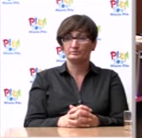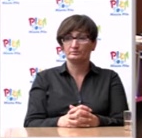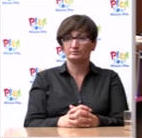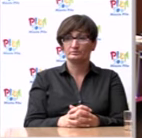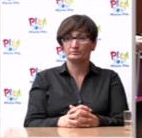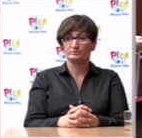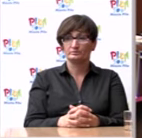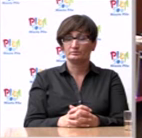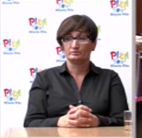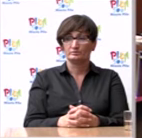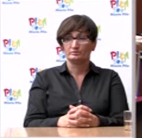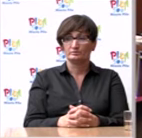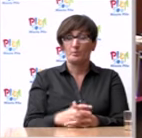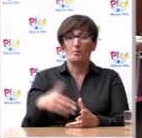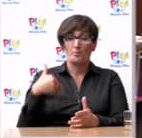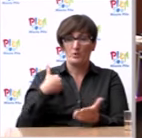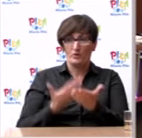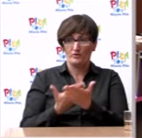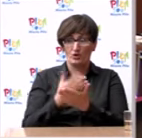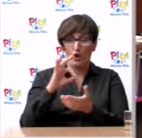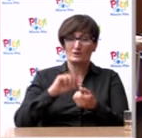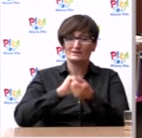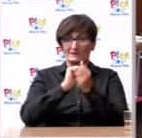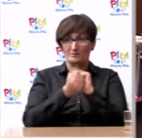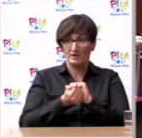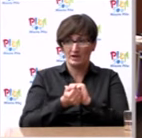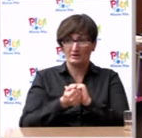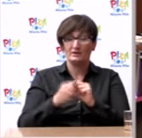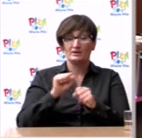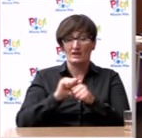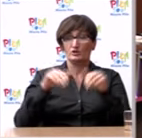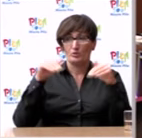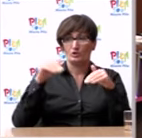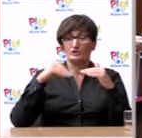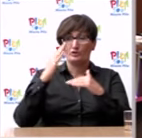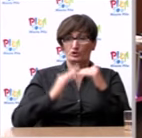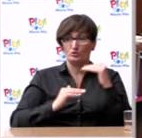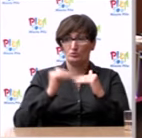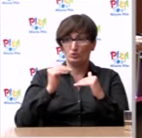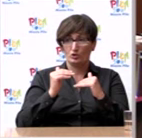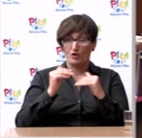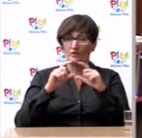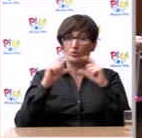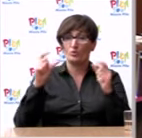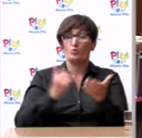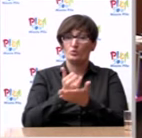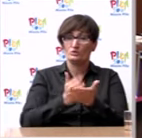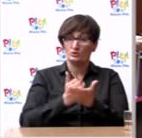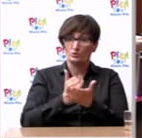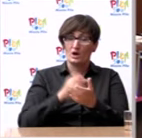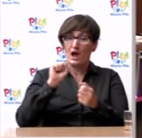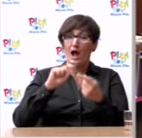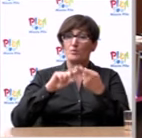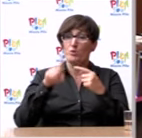Rado, został złożony wniosek o zmianę przeznaczenia. Obecnie jest możliwość budowy obiektu tylko usługowego, a po